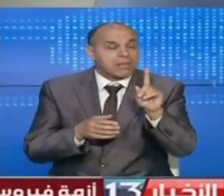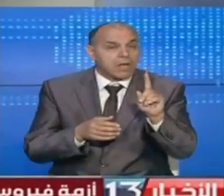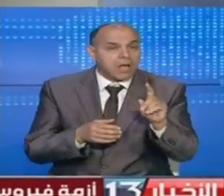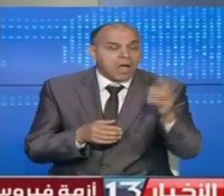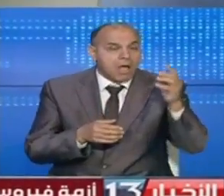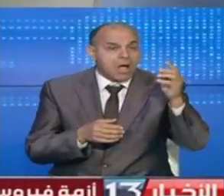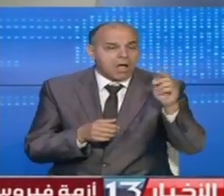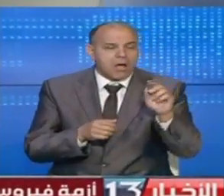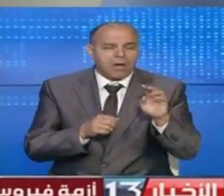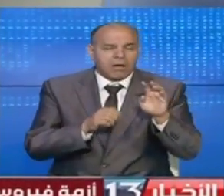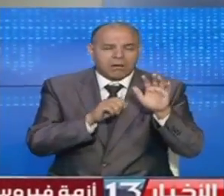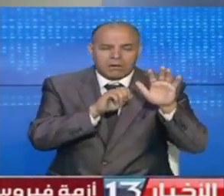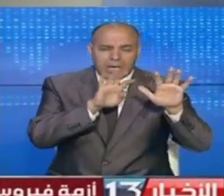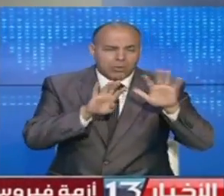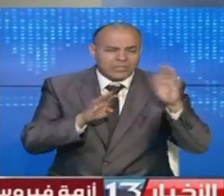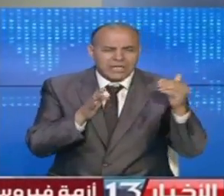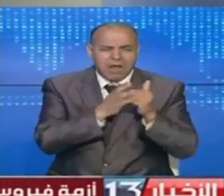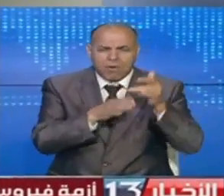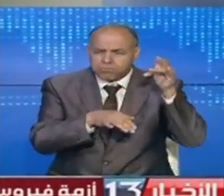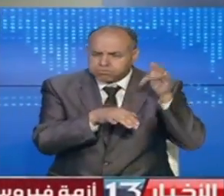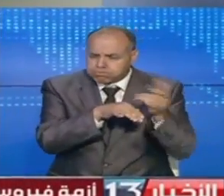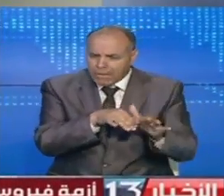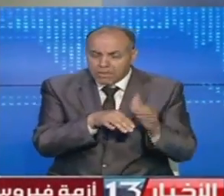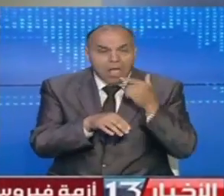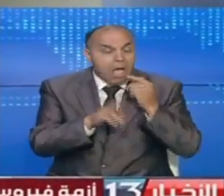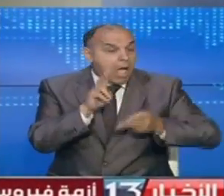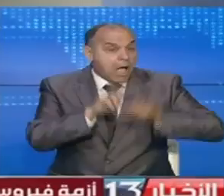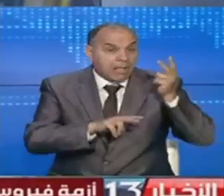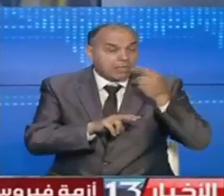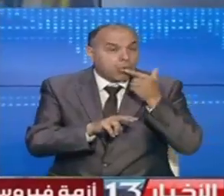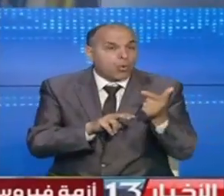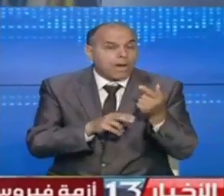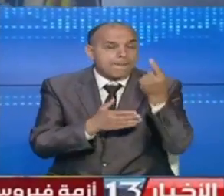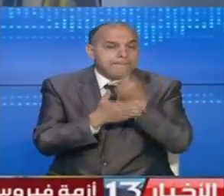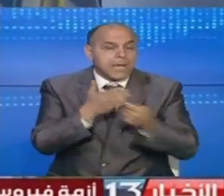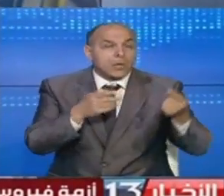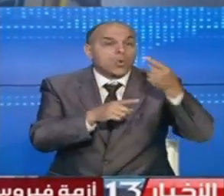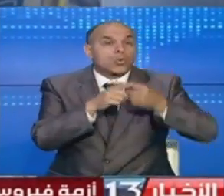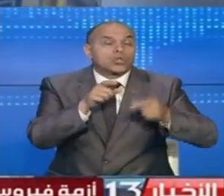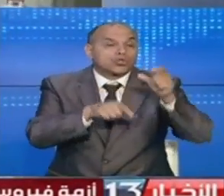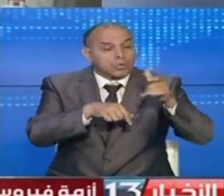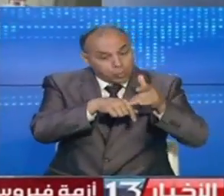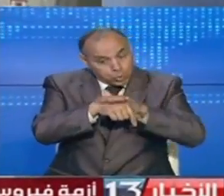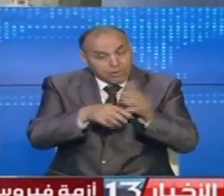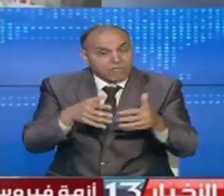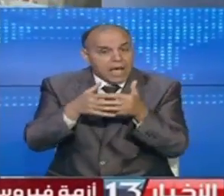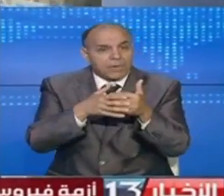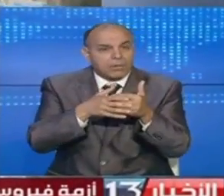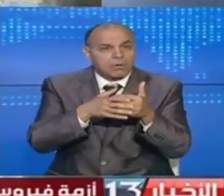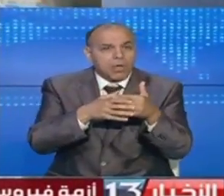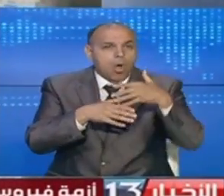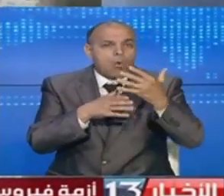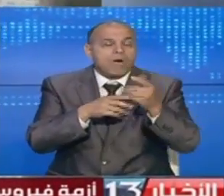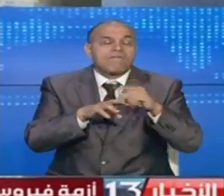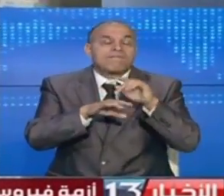من 94,000. أما عدد الإصابات فتخطى عتبات 1.5 مليون، وهو ما يمثل أكثر من خمس